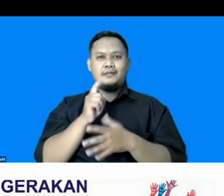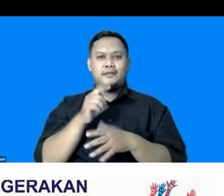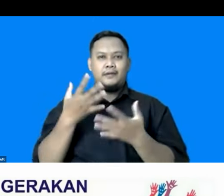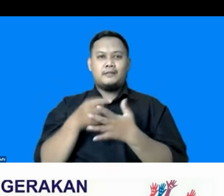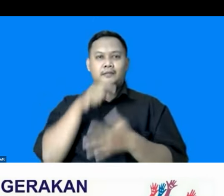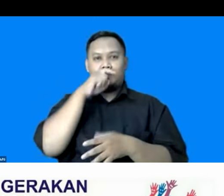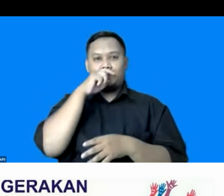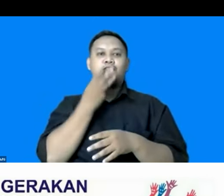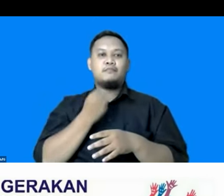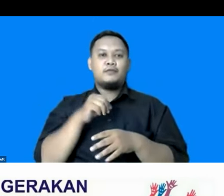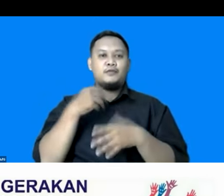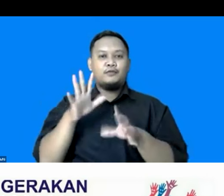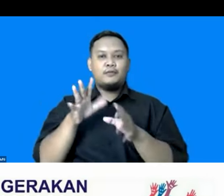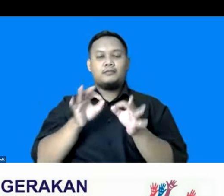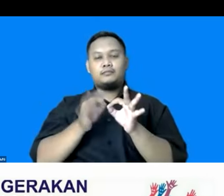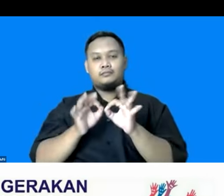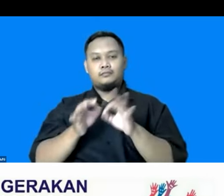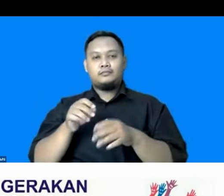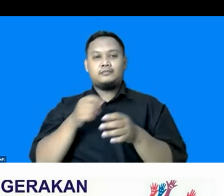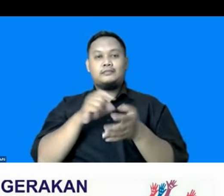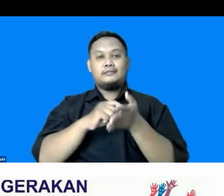Mufti sedang menerjemahkan nama